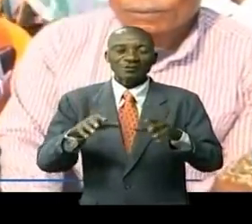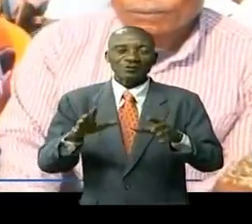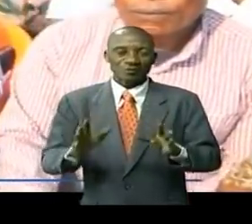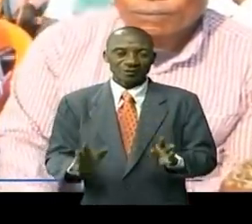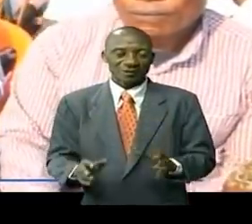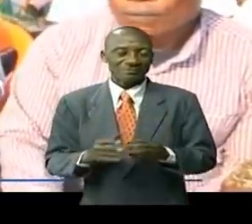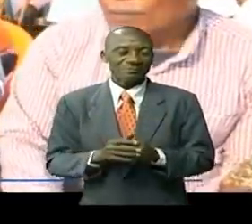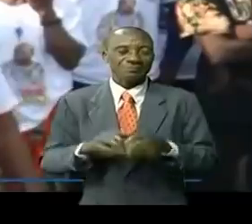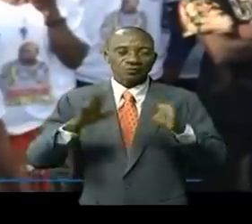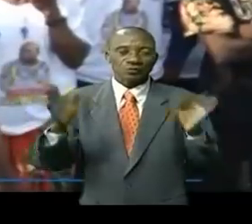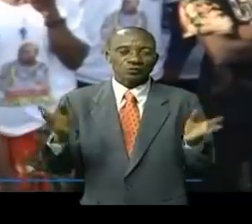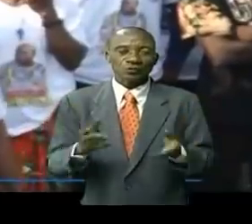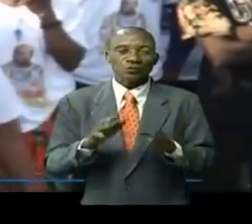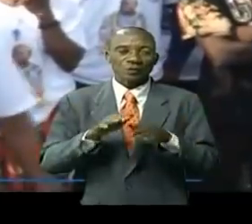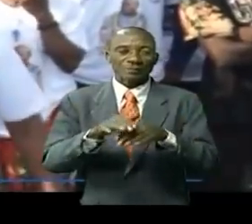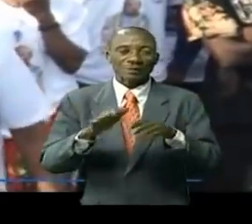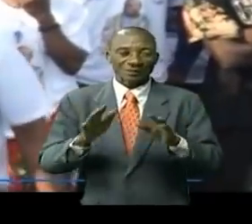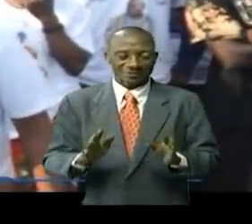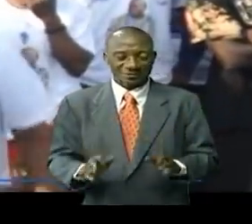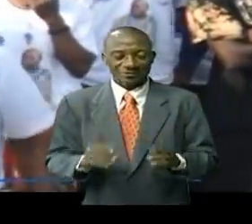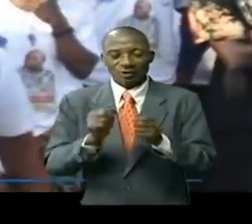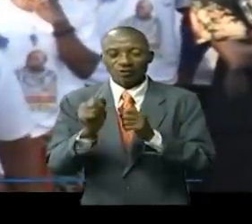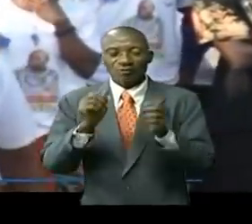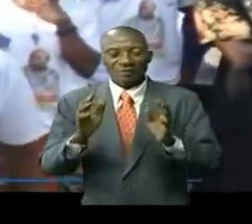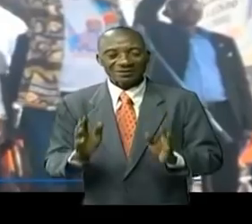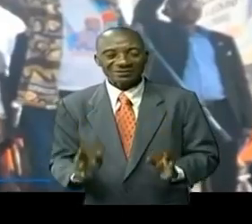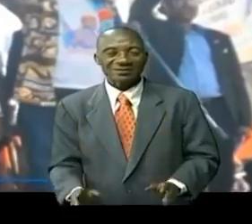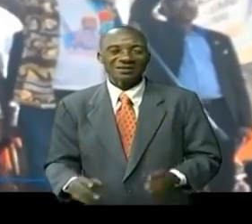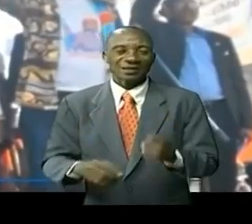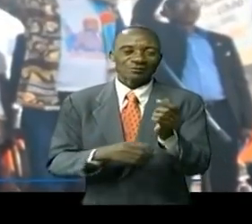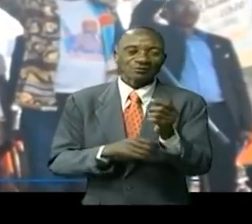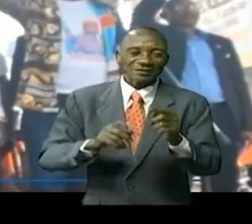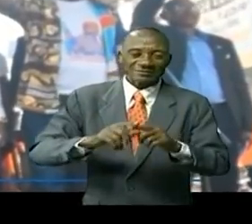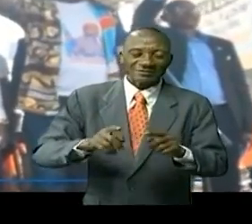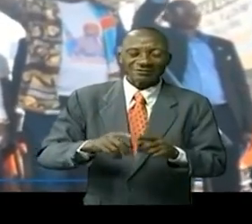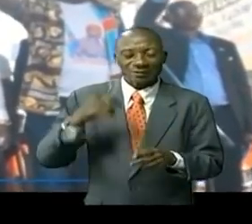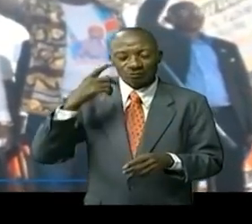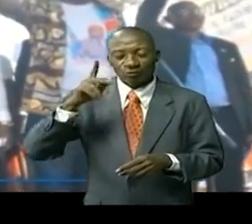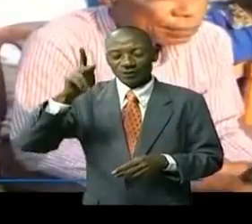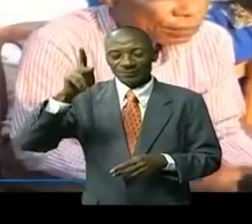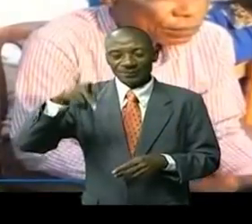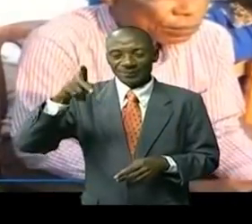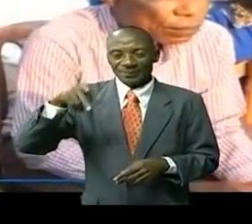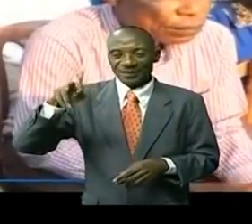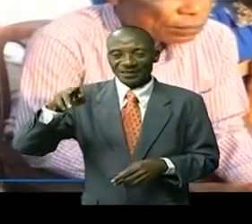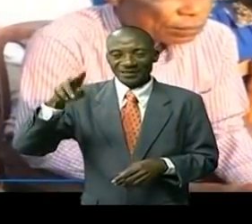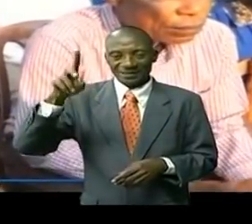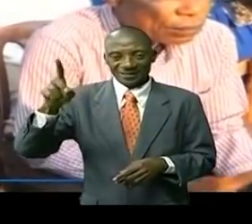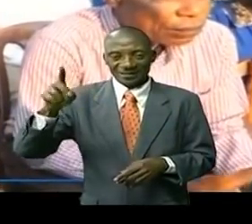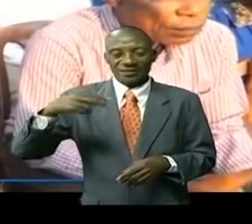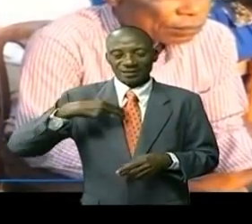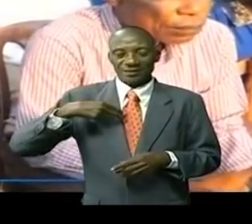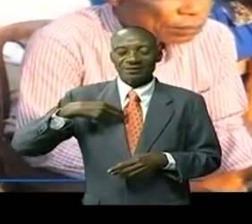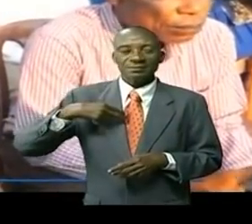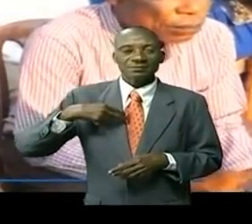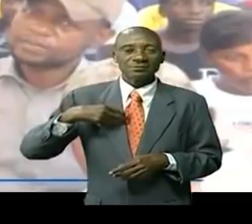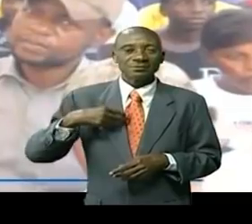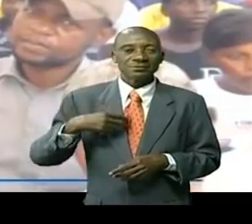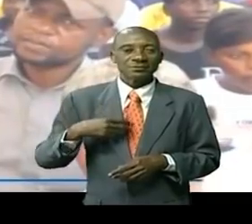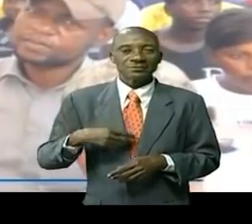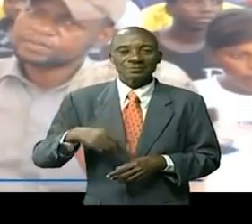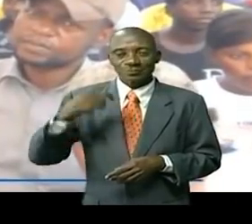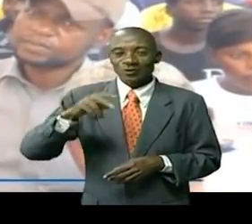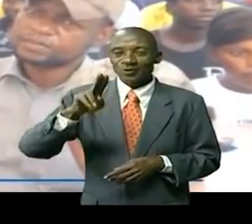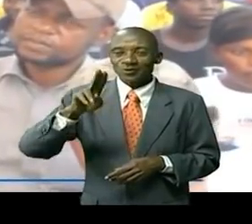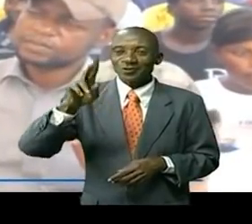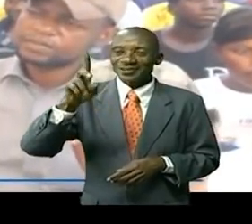participants, sympathisants, combattants et combattantes de l'Union pour la démocratie et le progrès social de toucher du doigt les différentes réalisations du président de